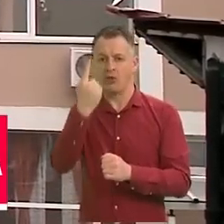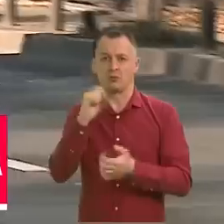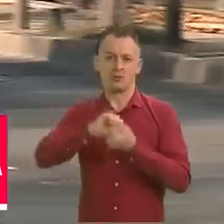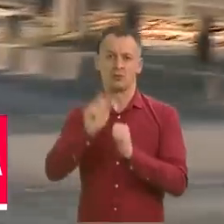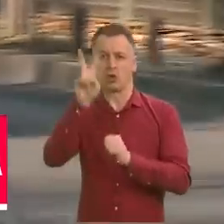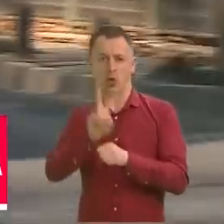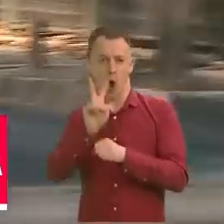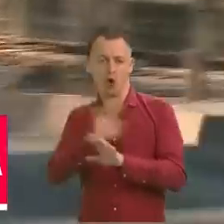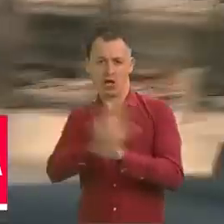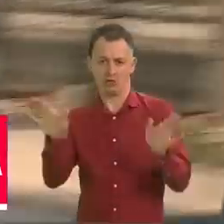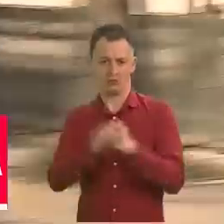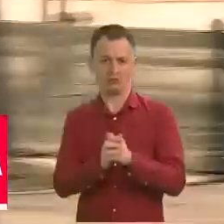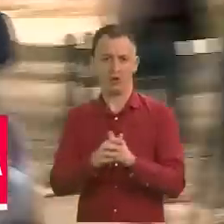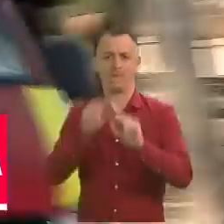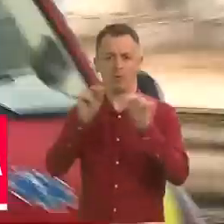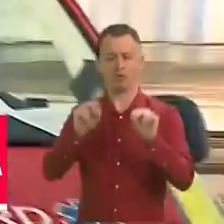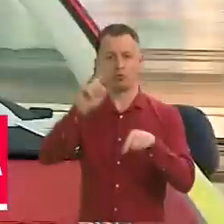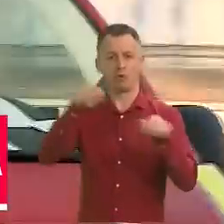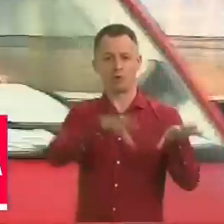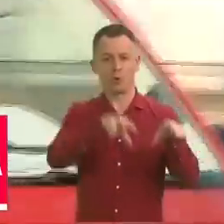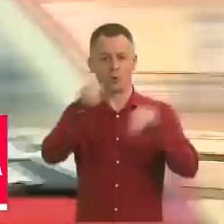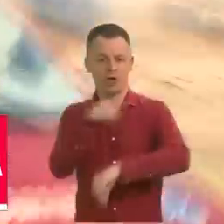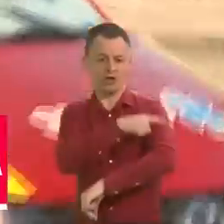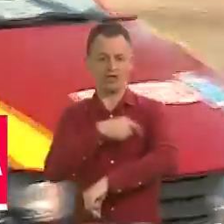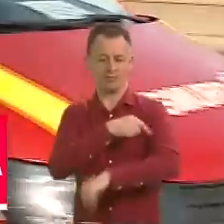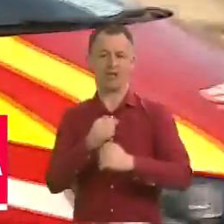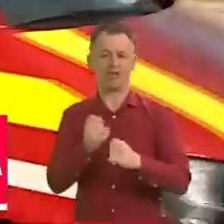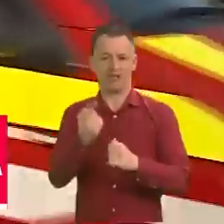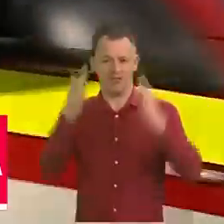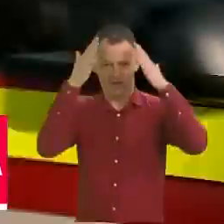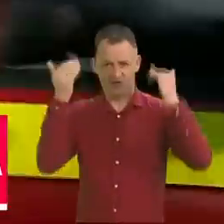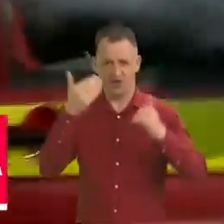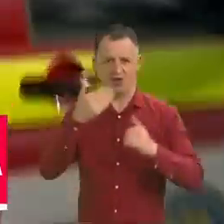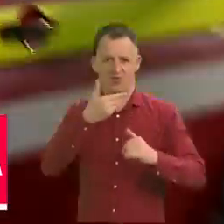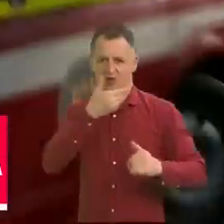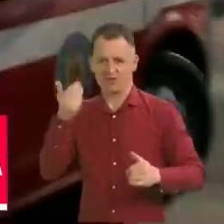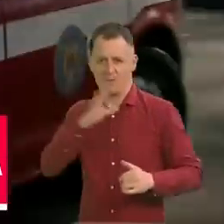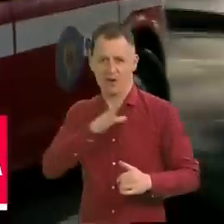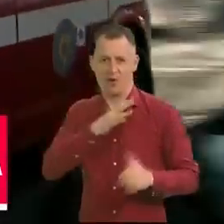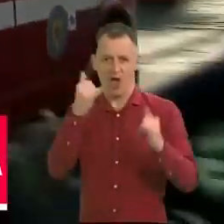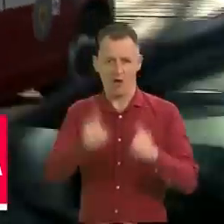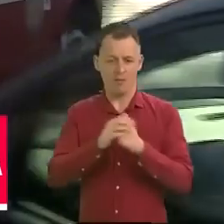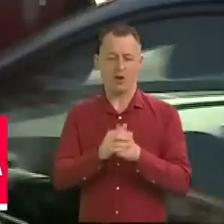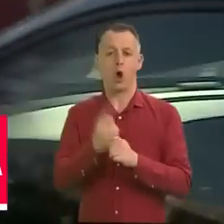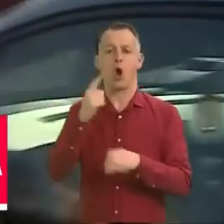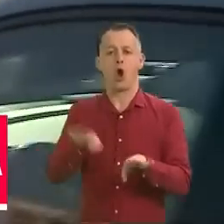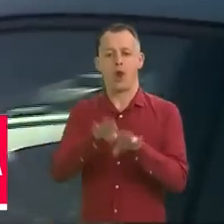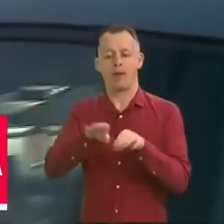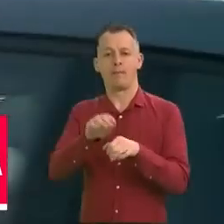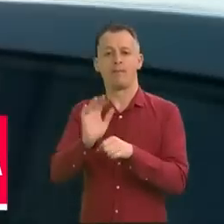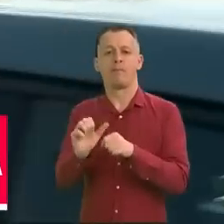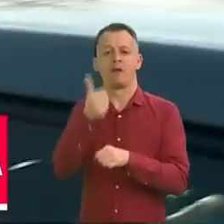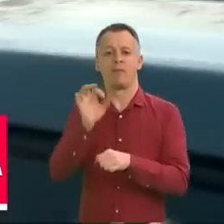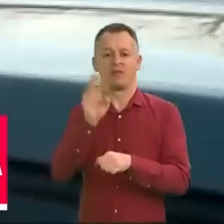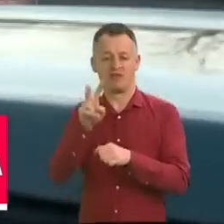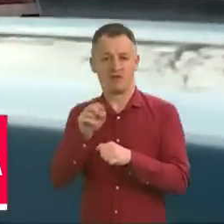niciodată. Profesoara a fost transportată la spital. Din fericire, este în afara oricărui pericol. Un reporter Prima TV a luat legătura cu ea, dar